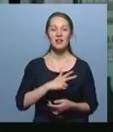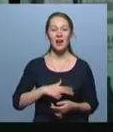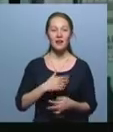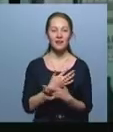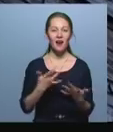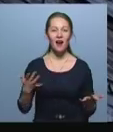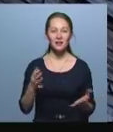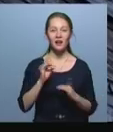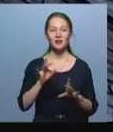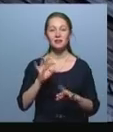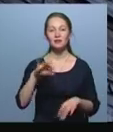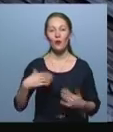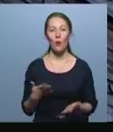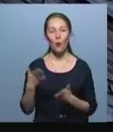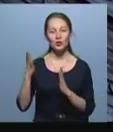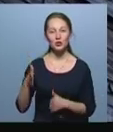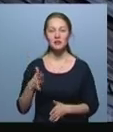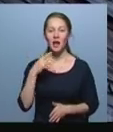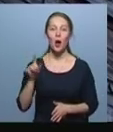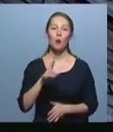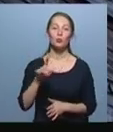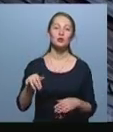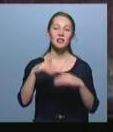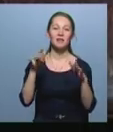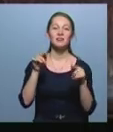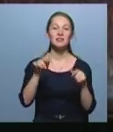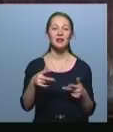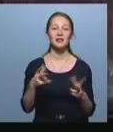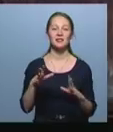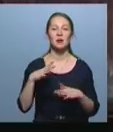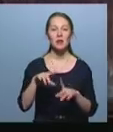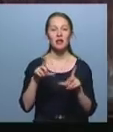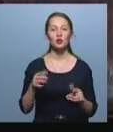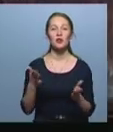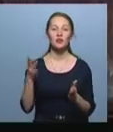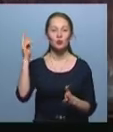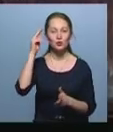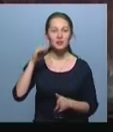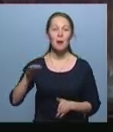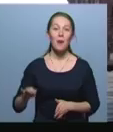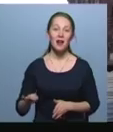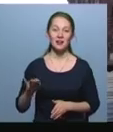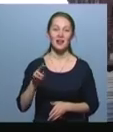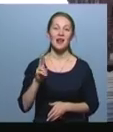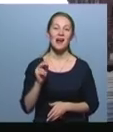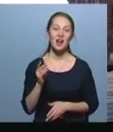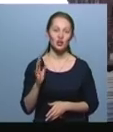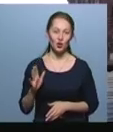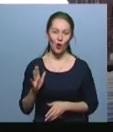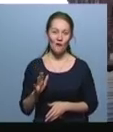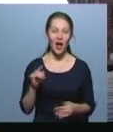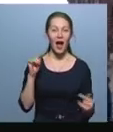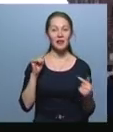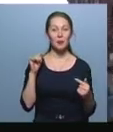жизни конструктора. Кстати, музей располагается в здании, где раньше была школа, в которой учился маленький Миша Калашников. А напротив,